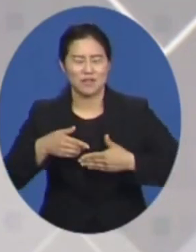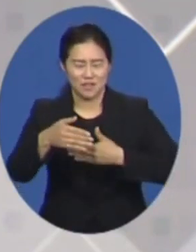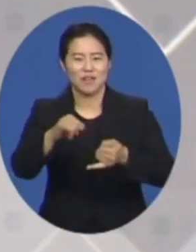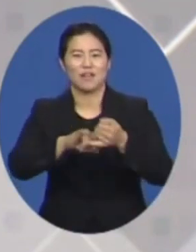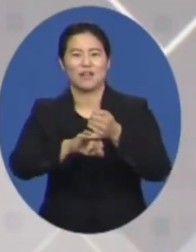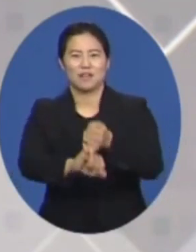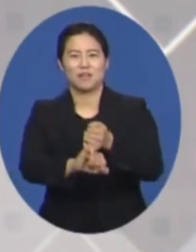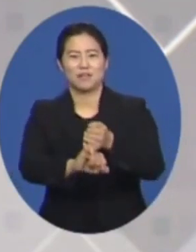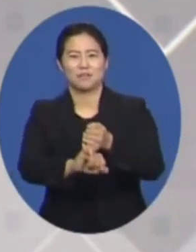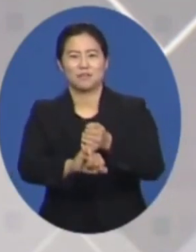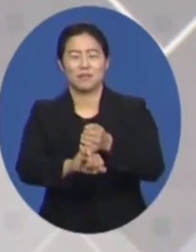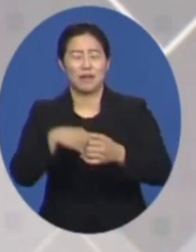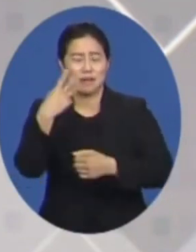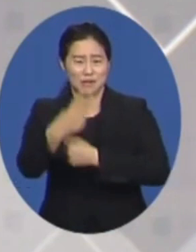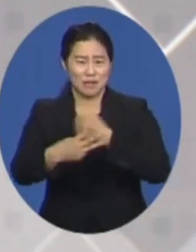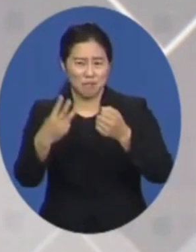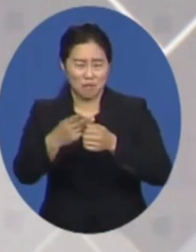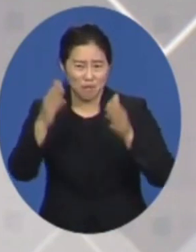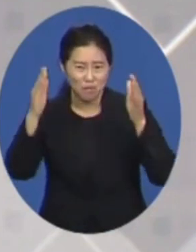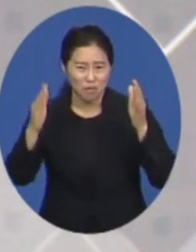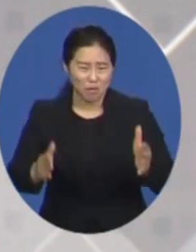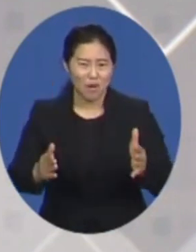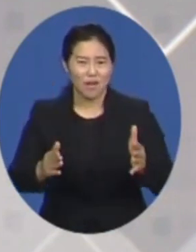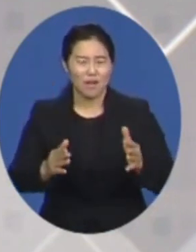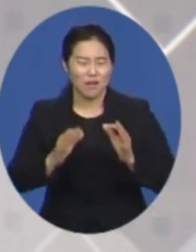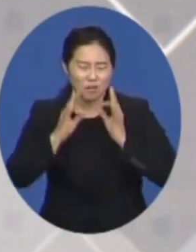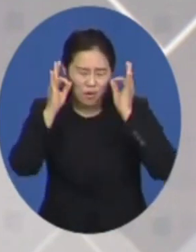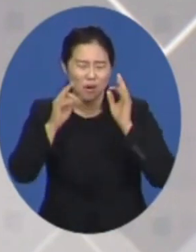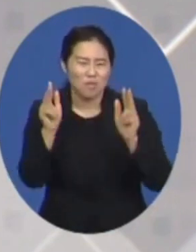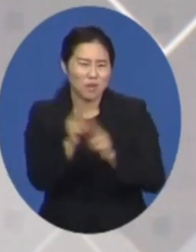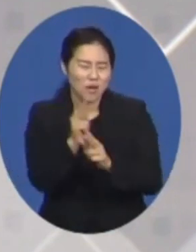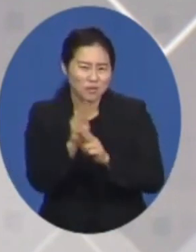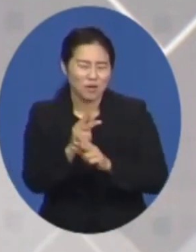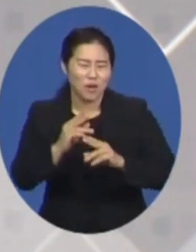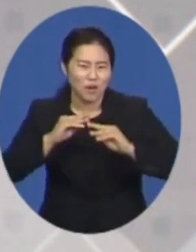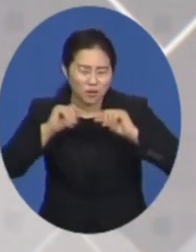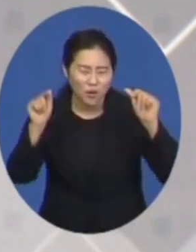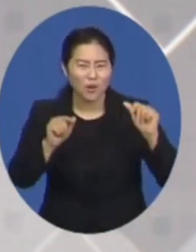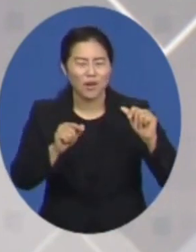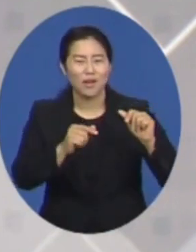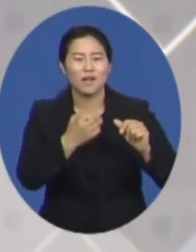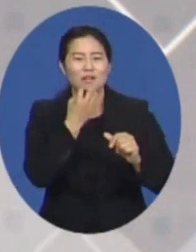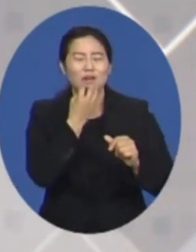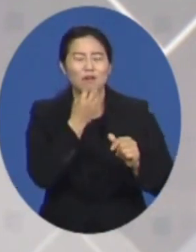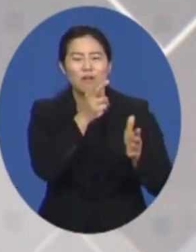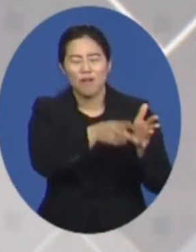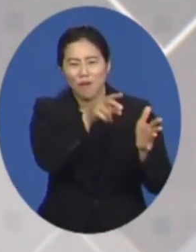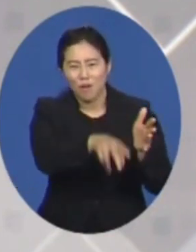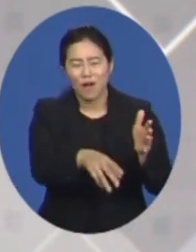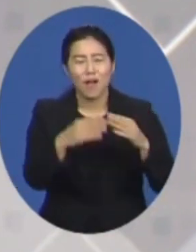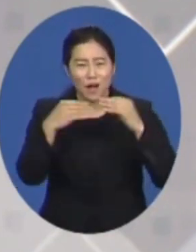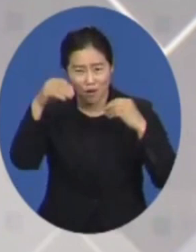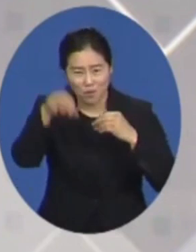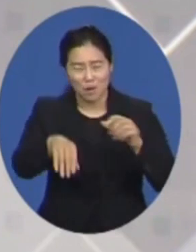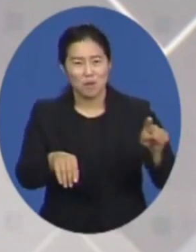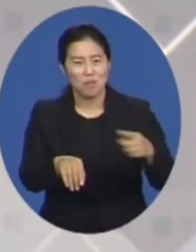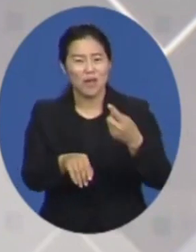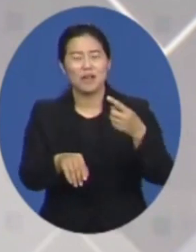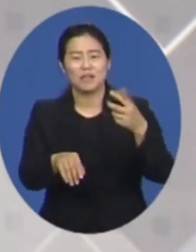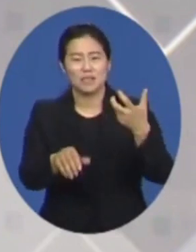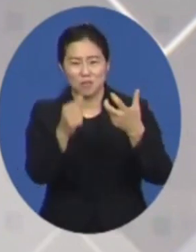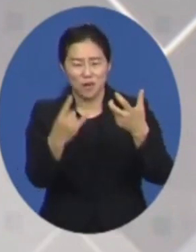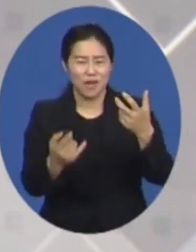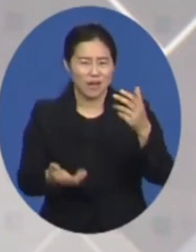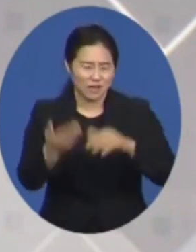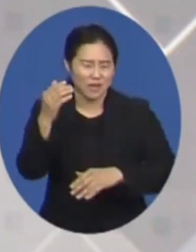지금 3년여 간의 필요 몰락의 왜 주 서울역과 과음을 해서 170 회 이상의 글 주제